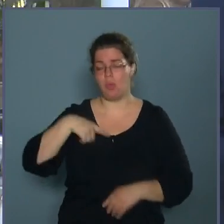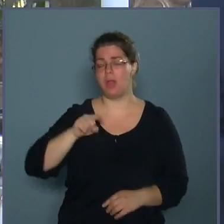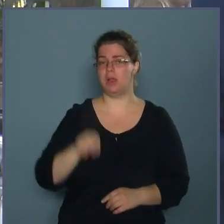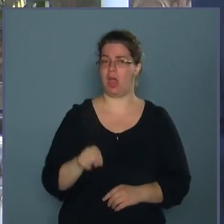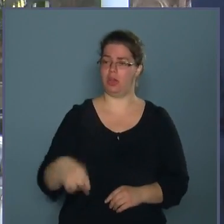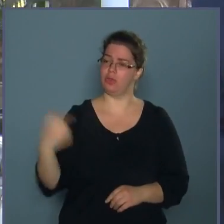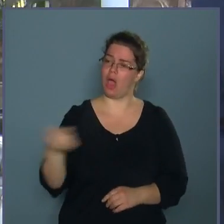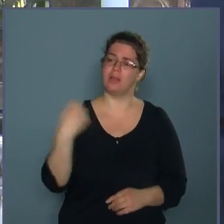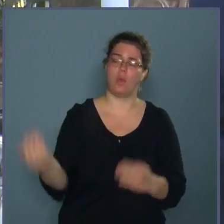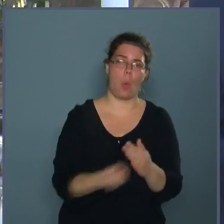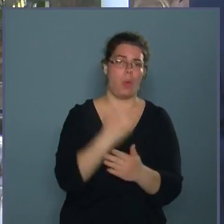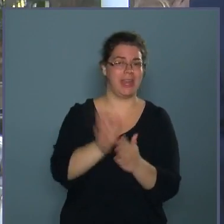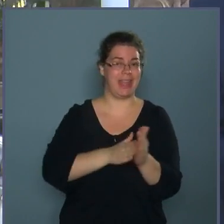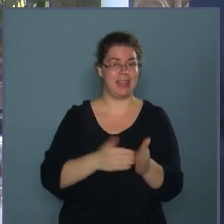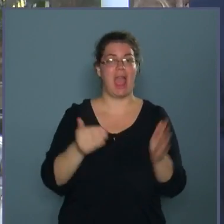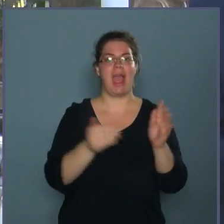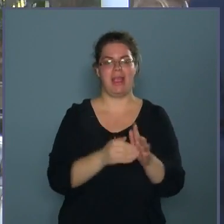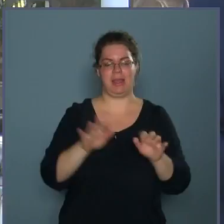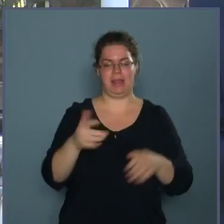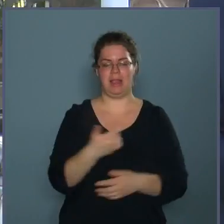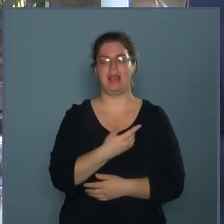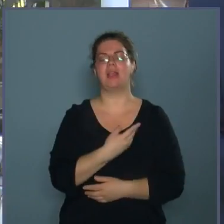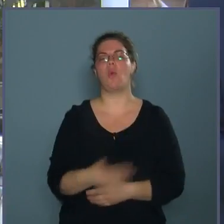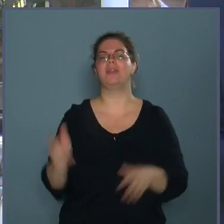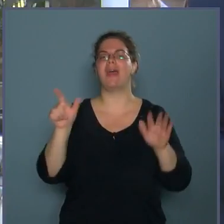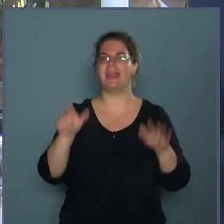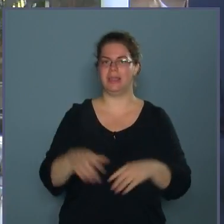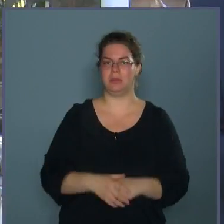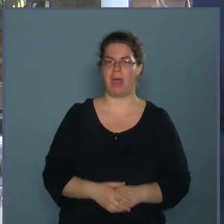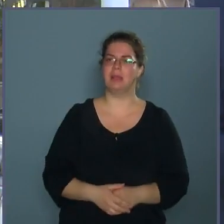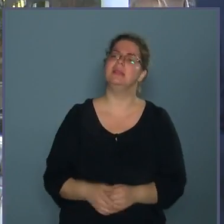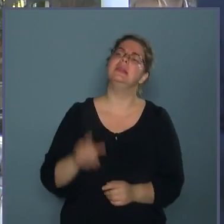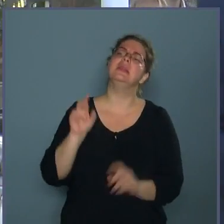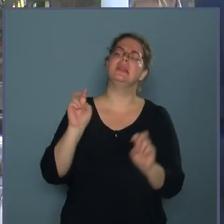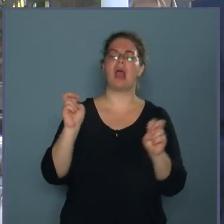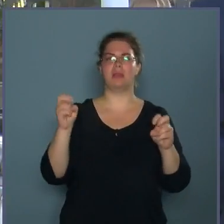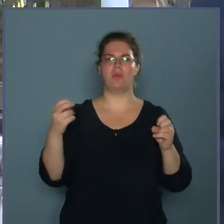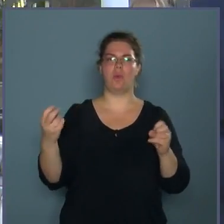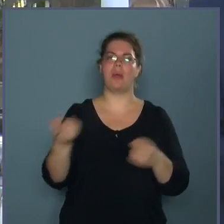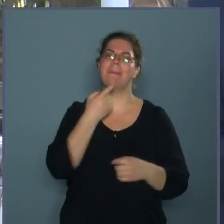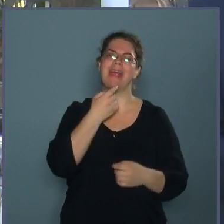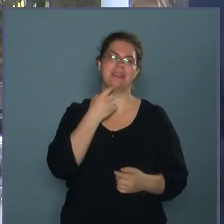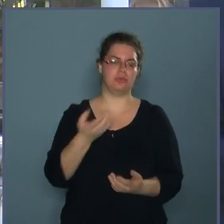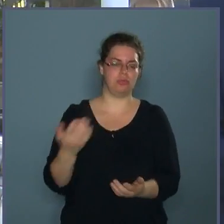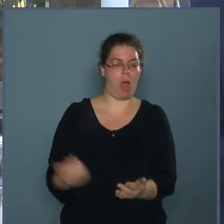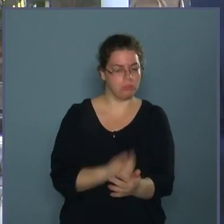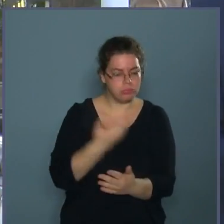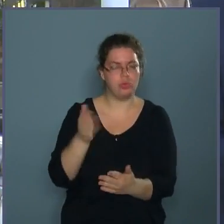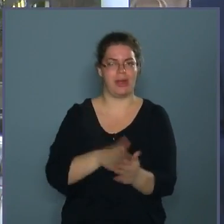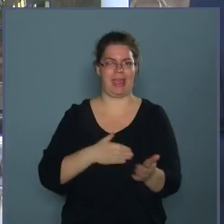hogy a harcot újrakezdjék 1957-ben, jelszavuk márciusban újrakezdjük, Muk volt.